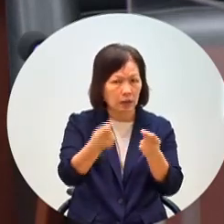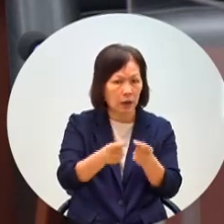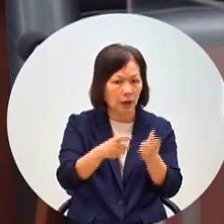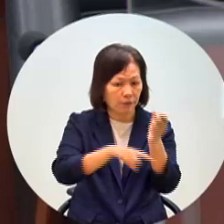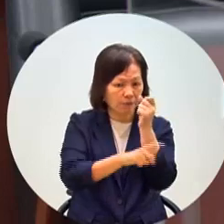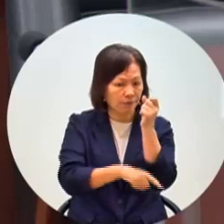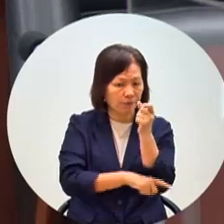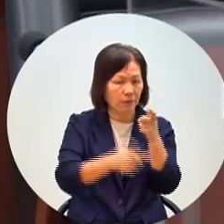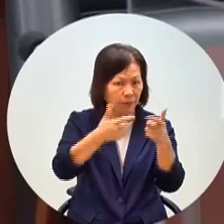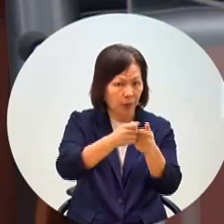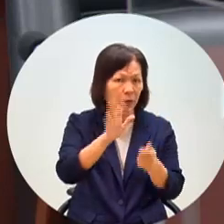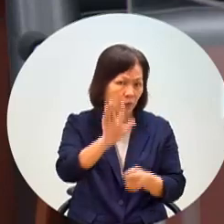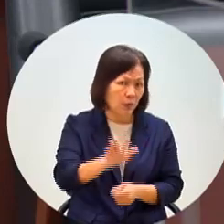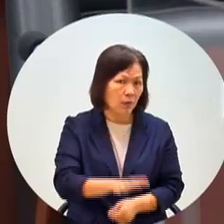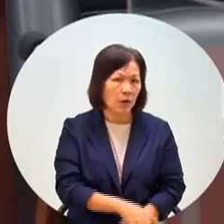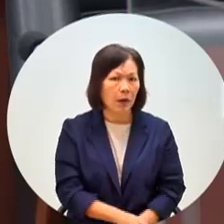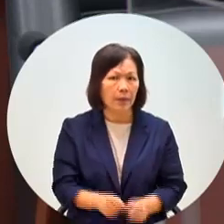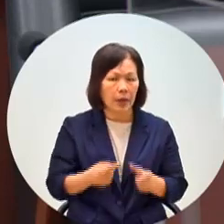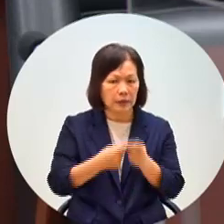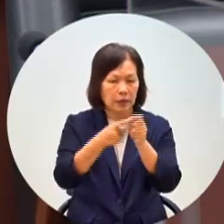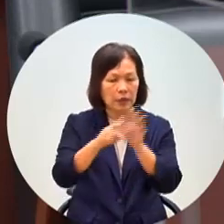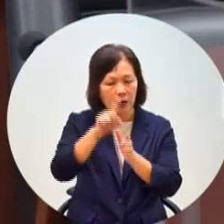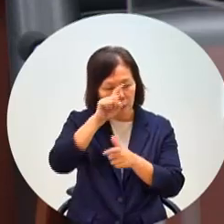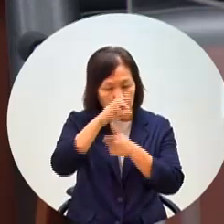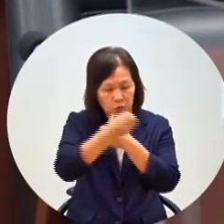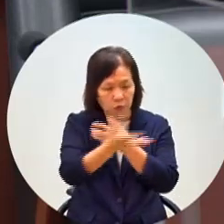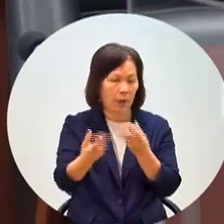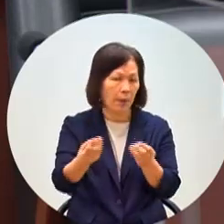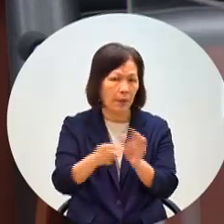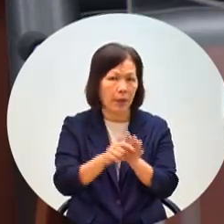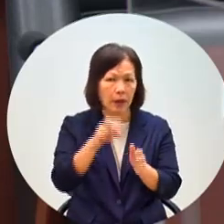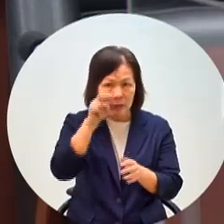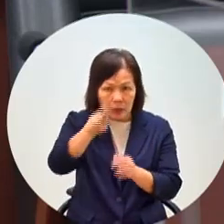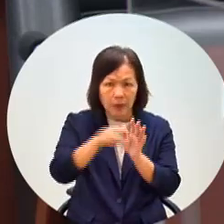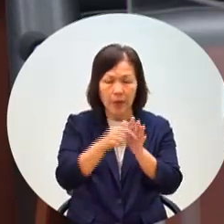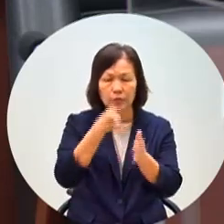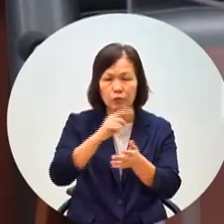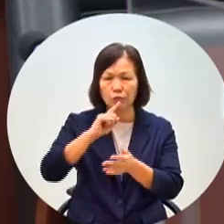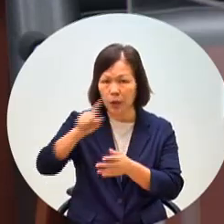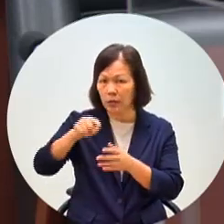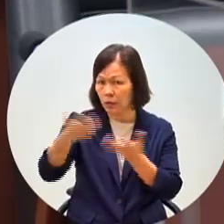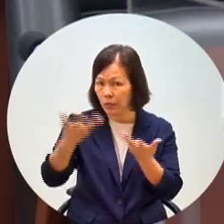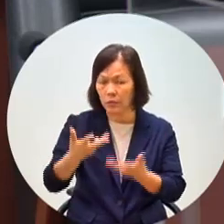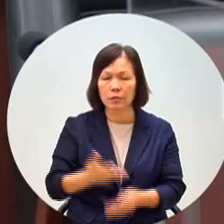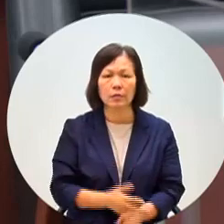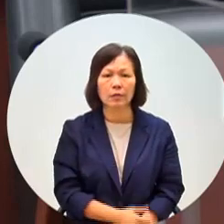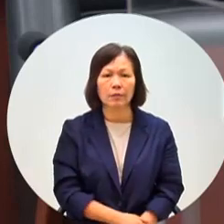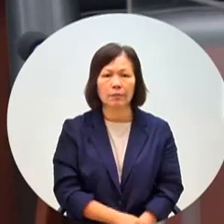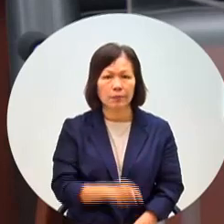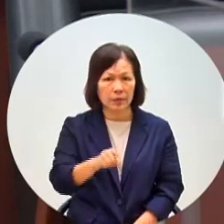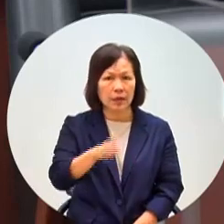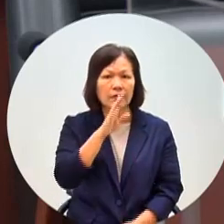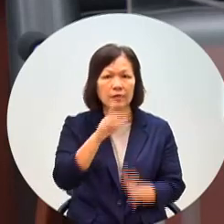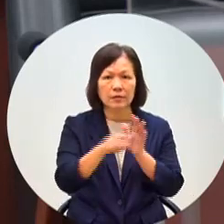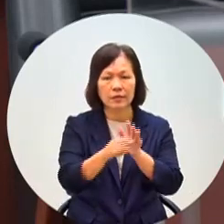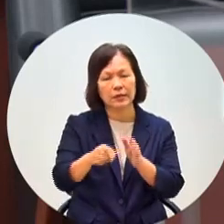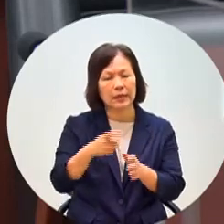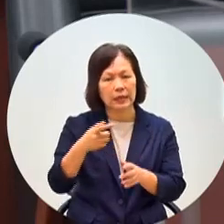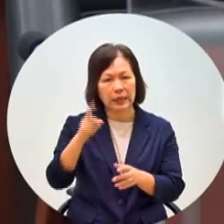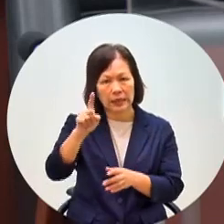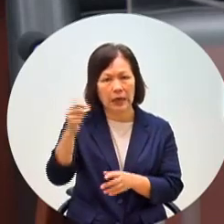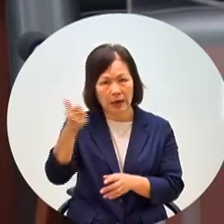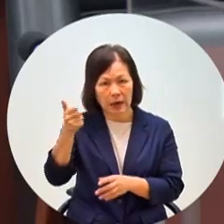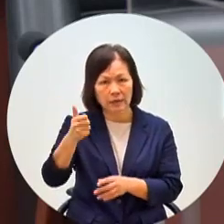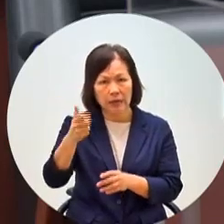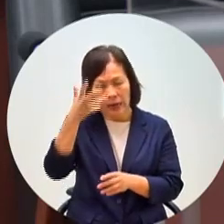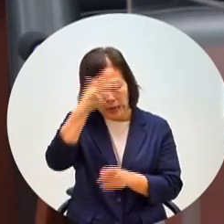法？因为说真的，第一它没有污染，还有看完这个陈清建，这个就是个北北，他就是